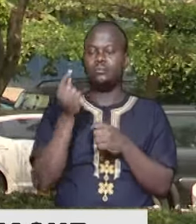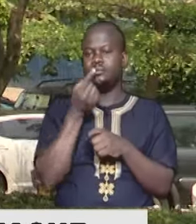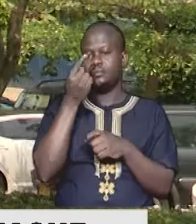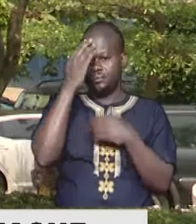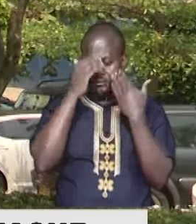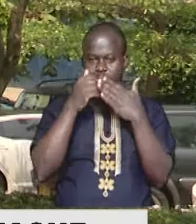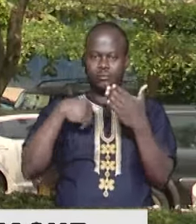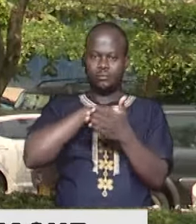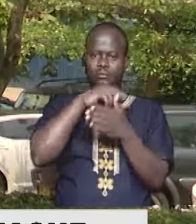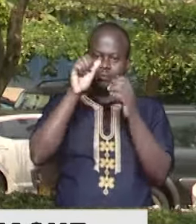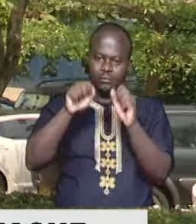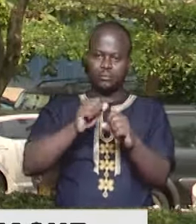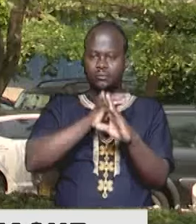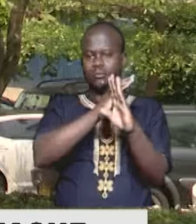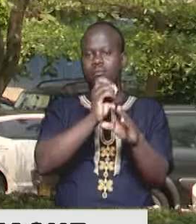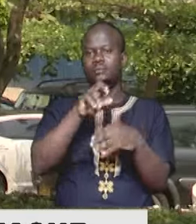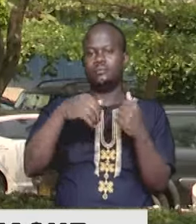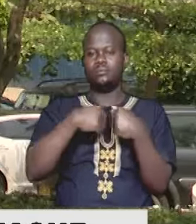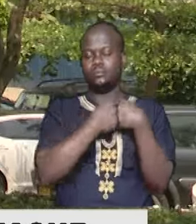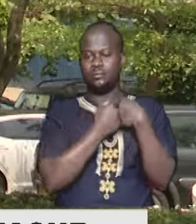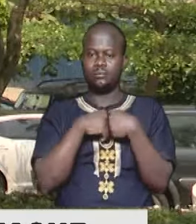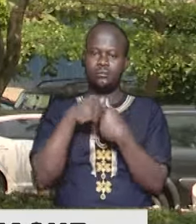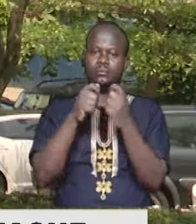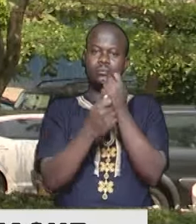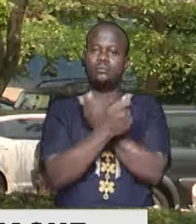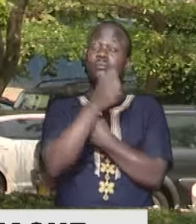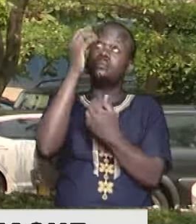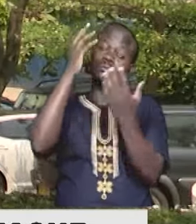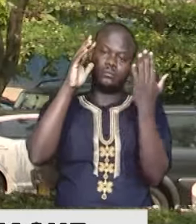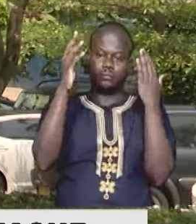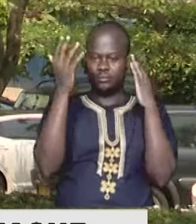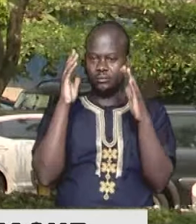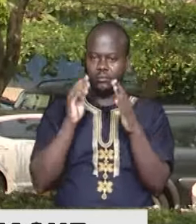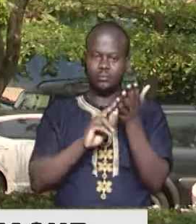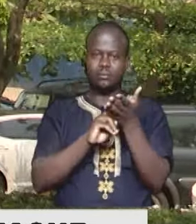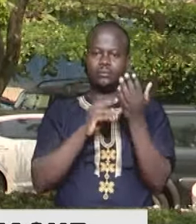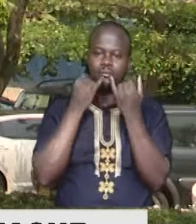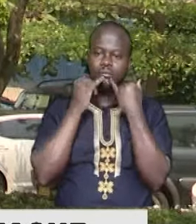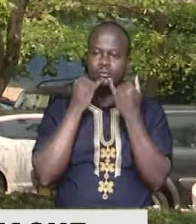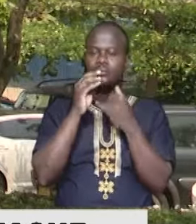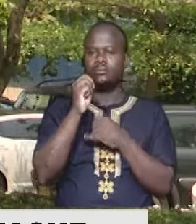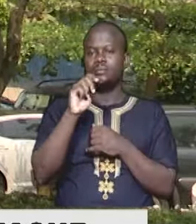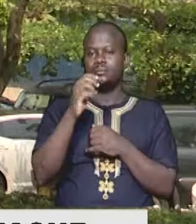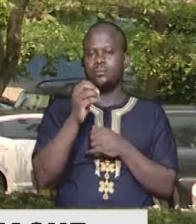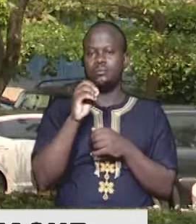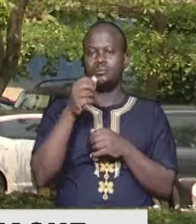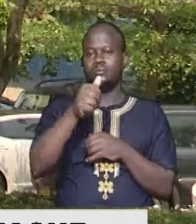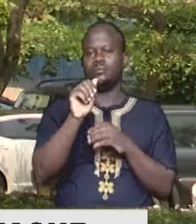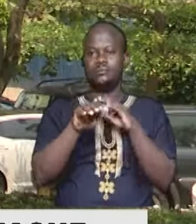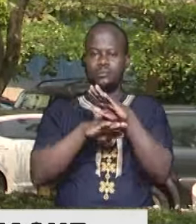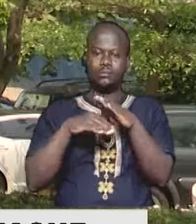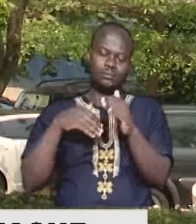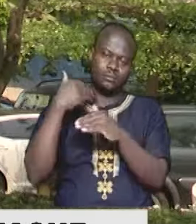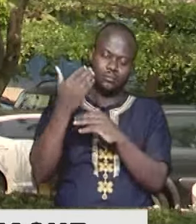Kugira ngo tubashe gukumira cyangwa guhangana n'iryo hinduka ry'ikirere, gukoresha amakuru ya meteo nicyo kibanze,